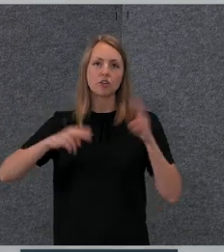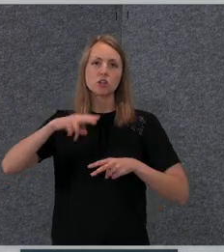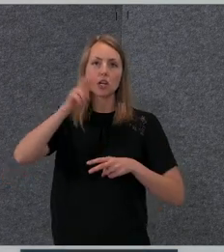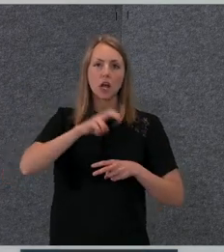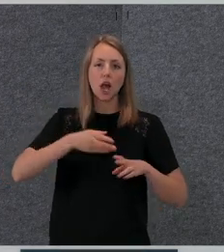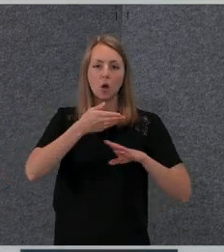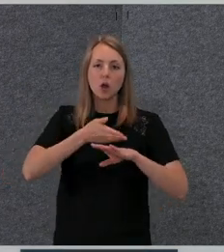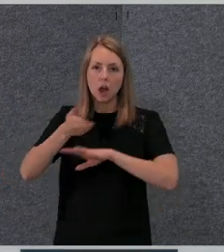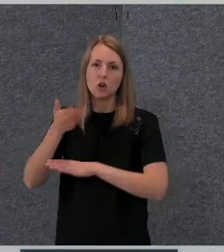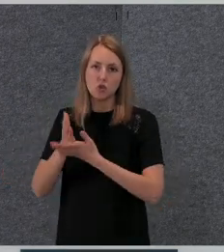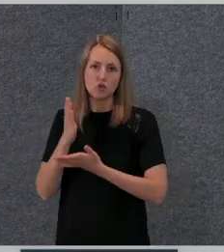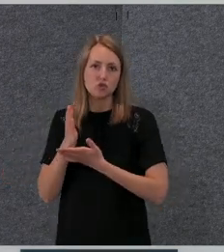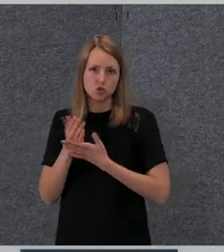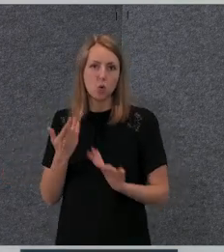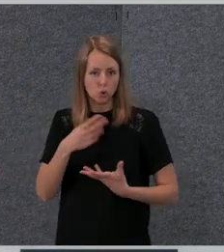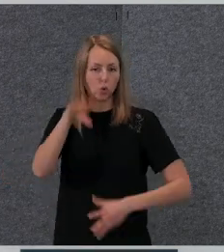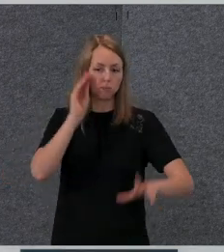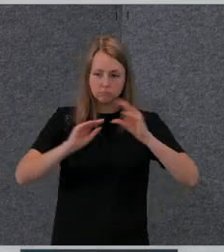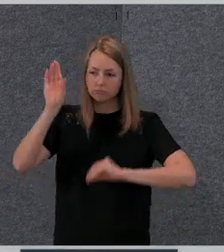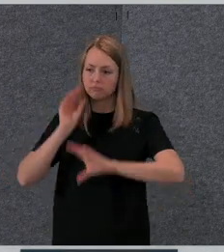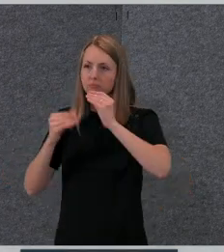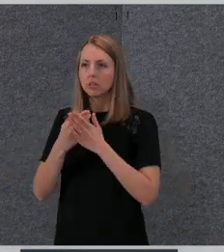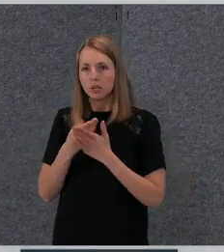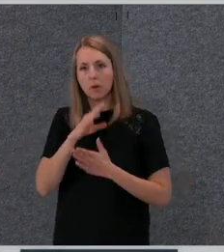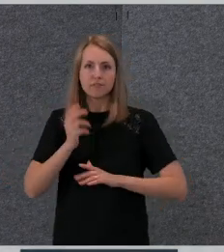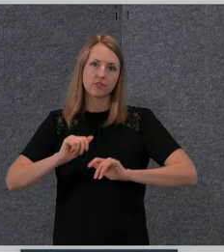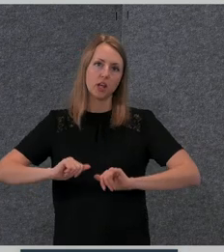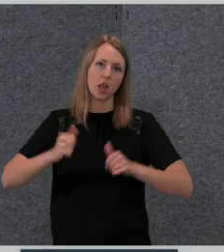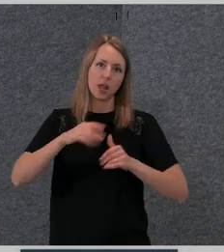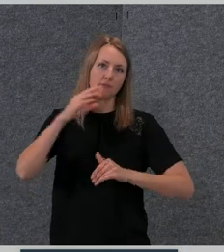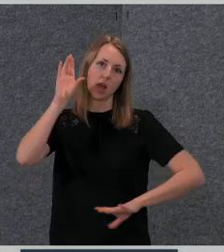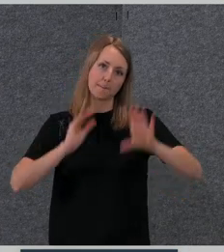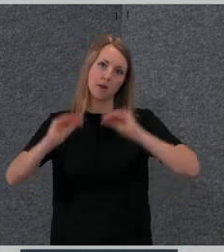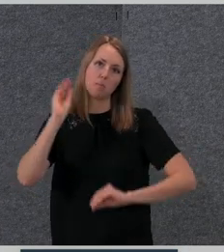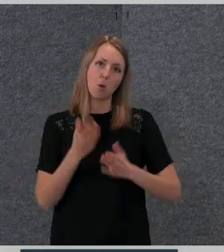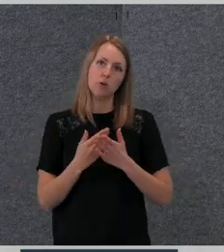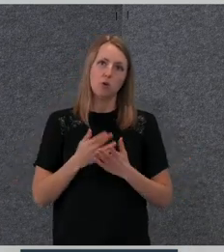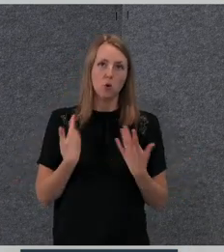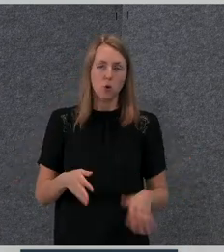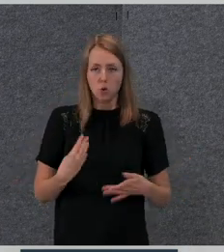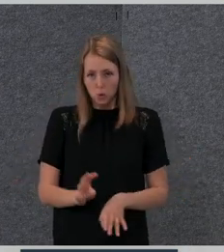Das beschäftigt mich sehr.